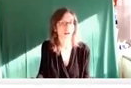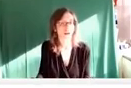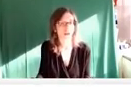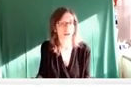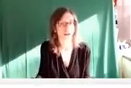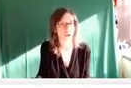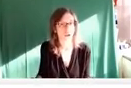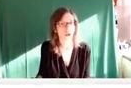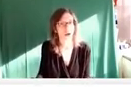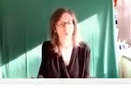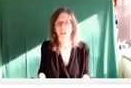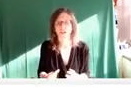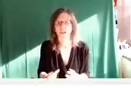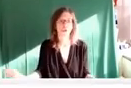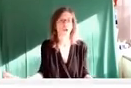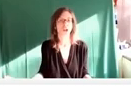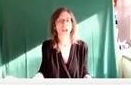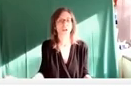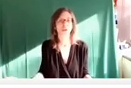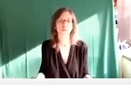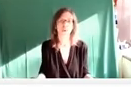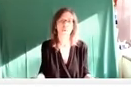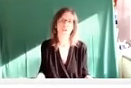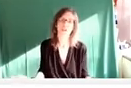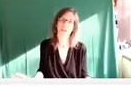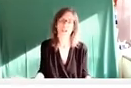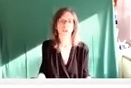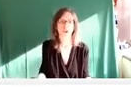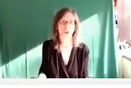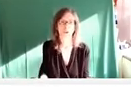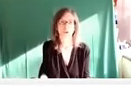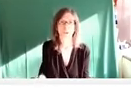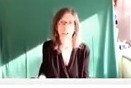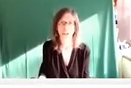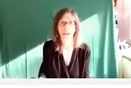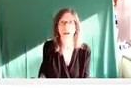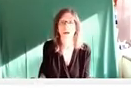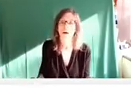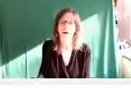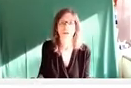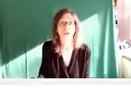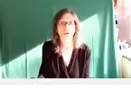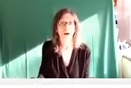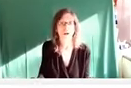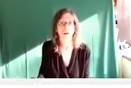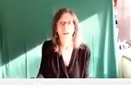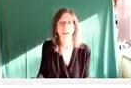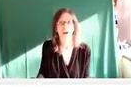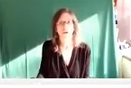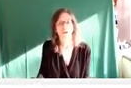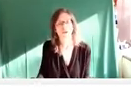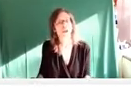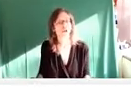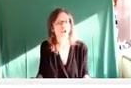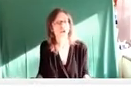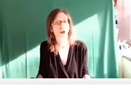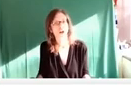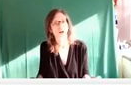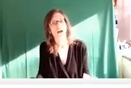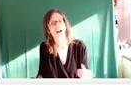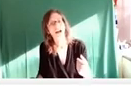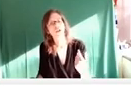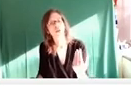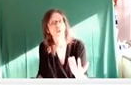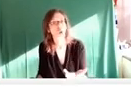un article scientifique, puis qui diffuse rien d'autre, bien, on va dire qu'en termes de reproductibilité, c'est pas fort. Là. Si le